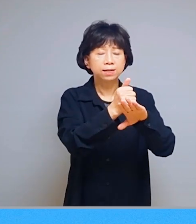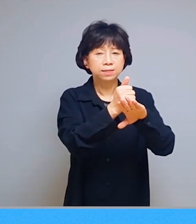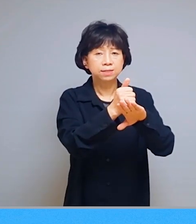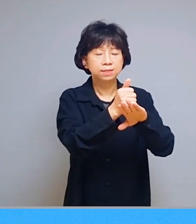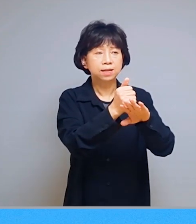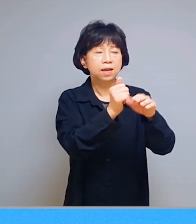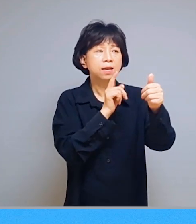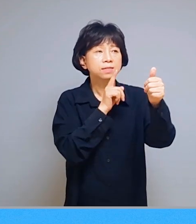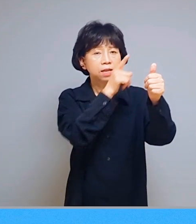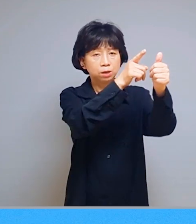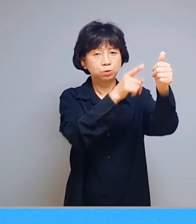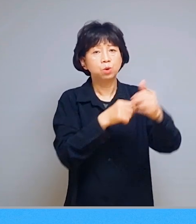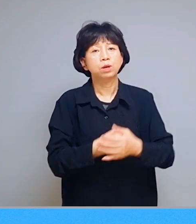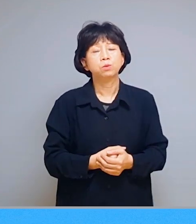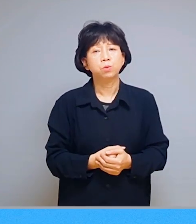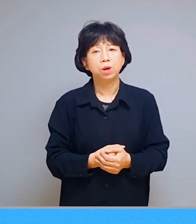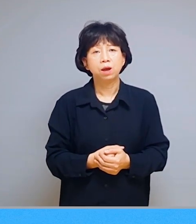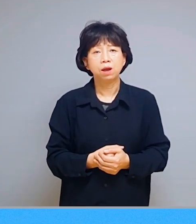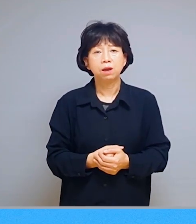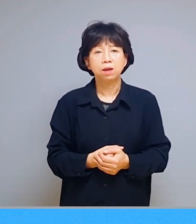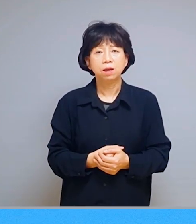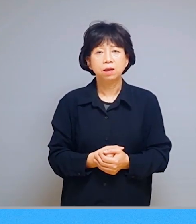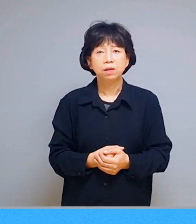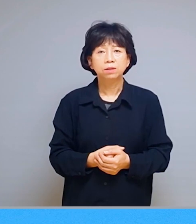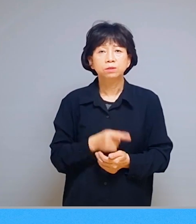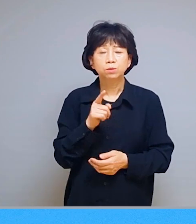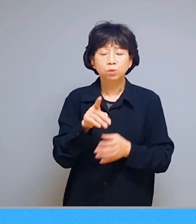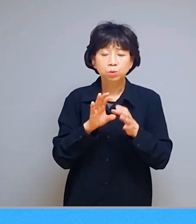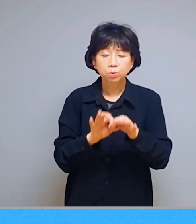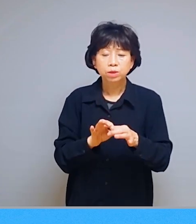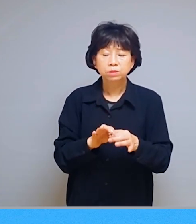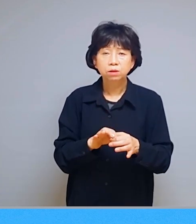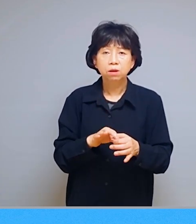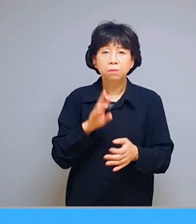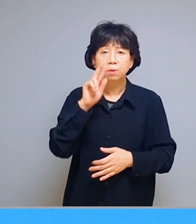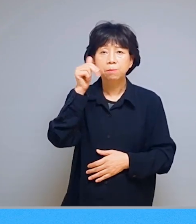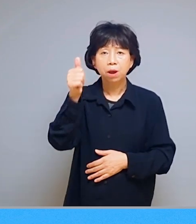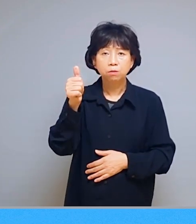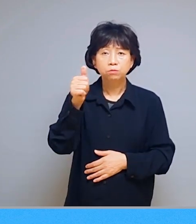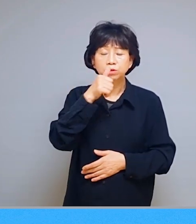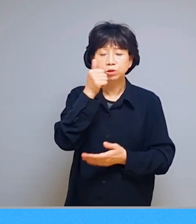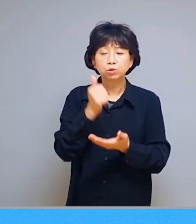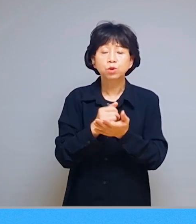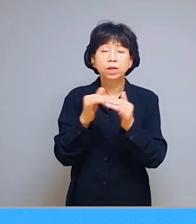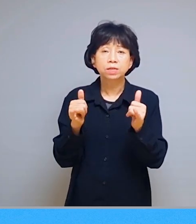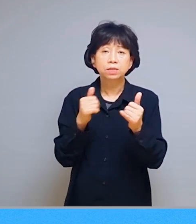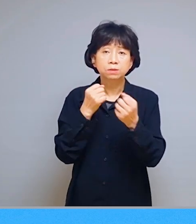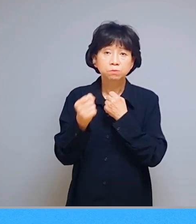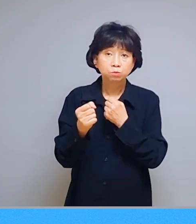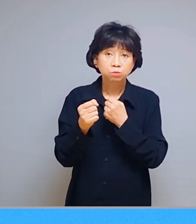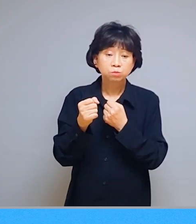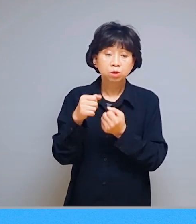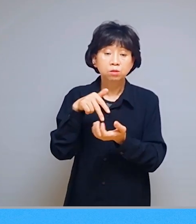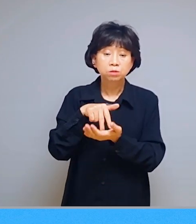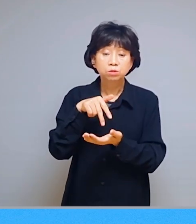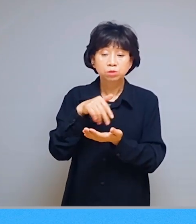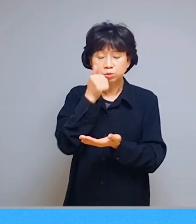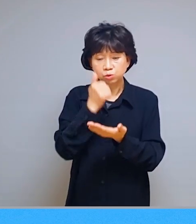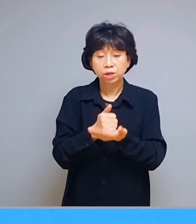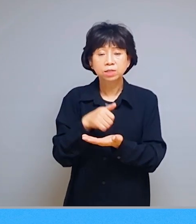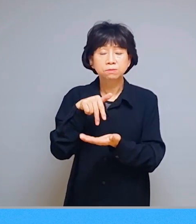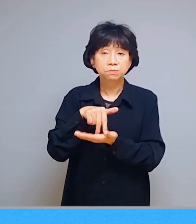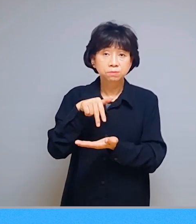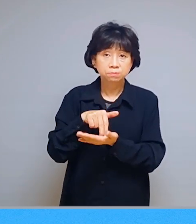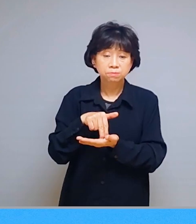상소하노라. 아멘. 이 말 한마디로 인해서 바울은 죄수의 신분으로 로마행 배에 오르게 되는 겁니다. 그